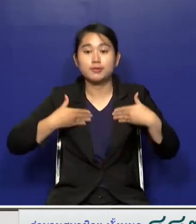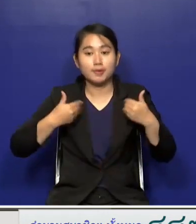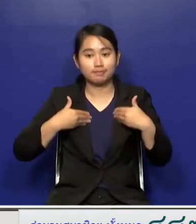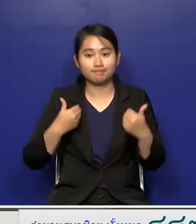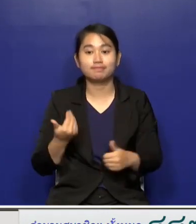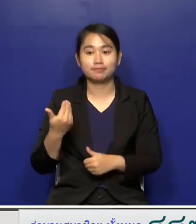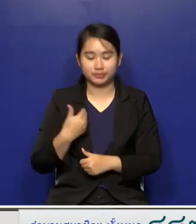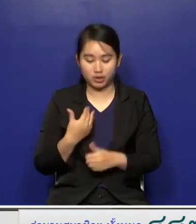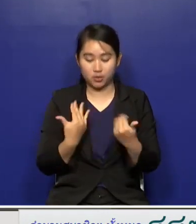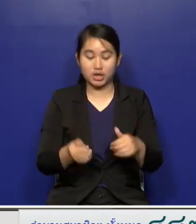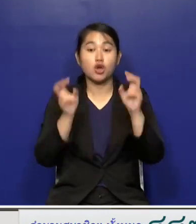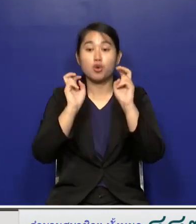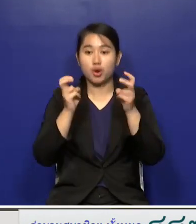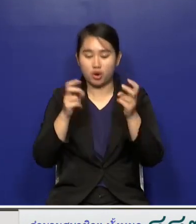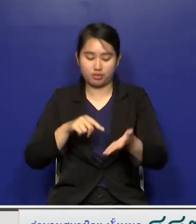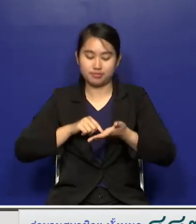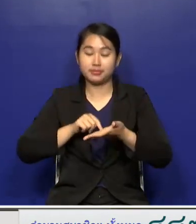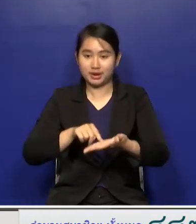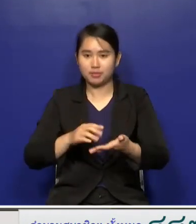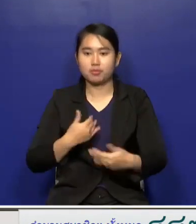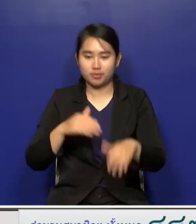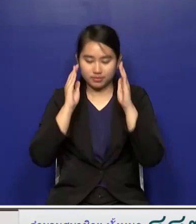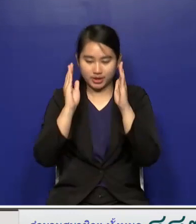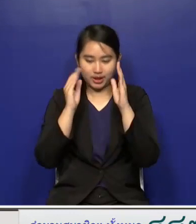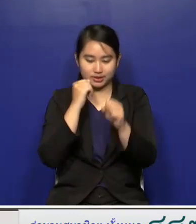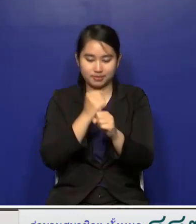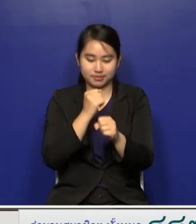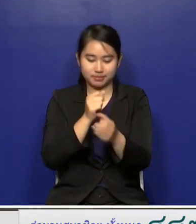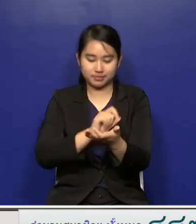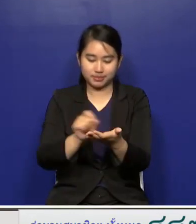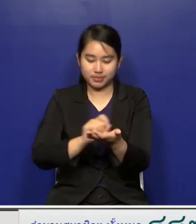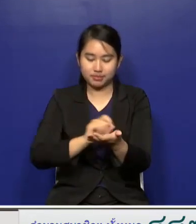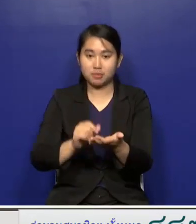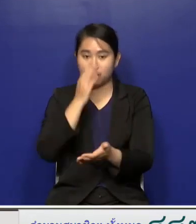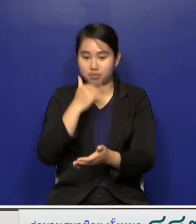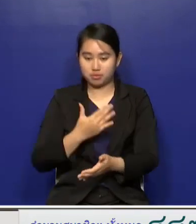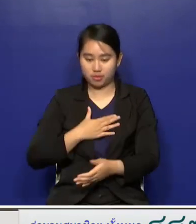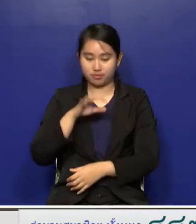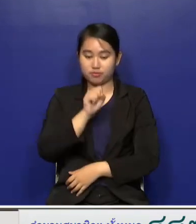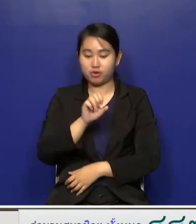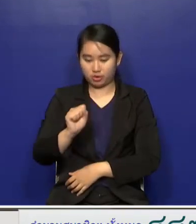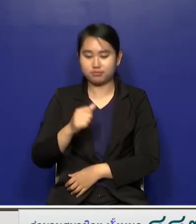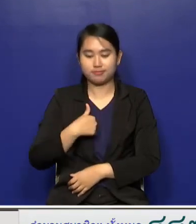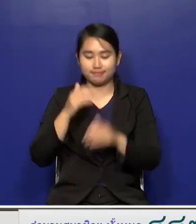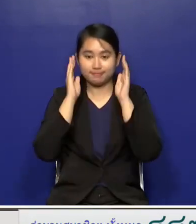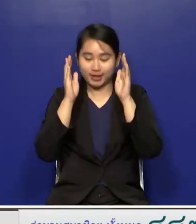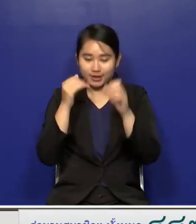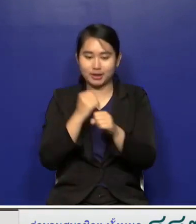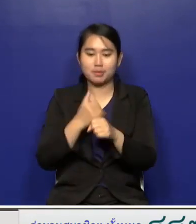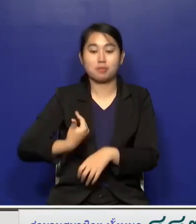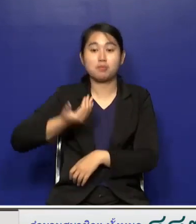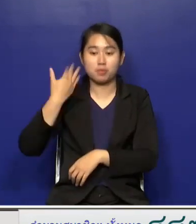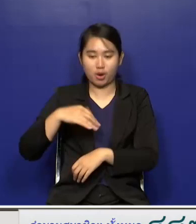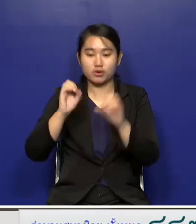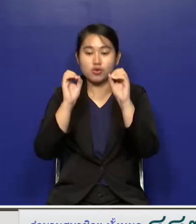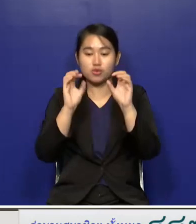ที่ได้มียัตติที่ผมตั้งใจว่าเข้ามาเป็นผู้แทนราษฎรจากที่เคยเป็นอาจารย์เนี่ย